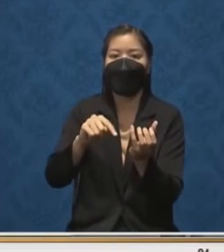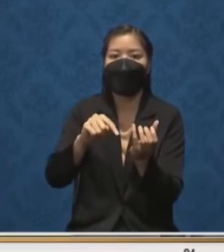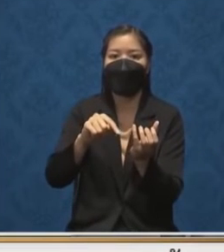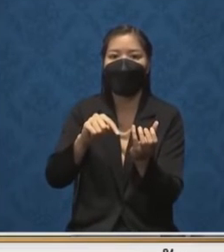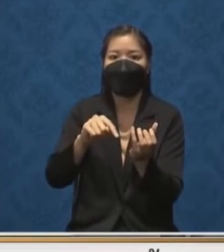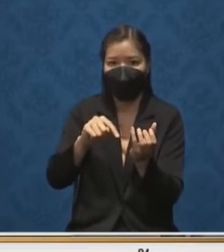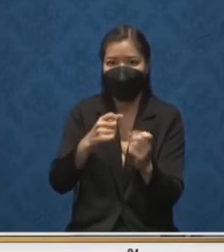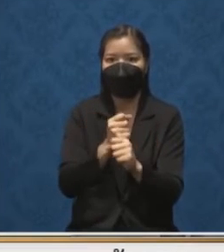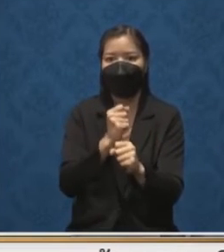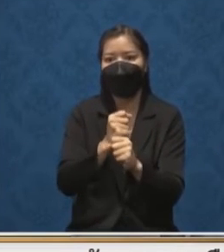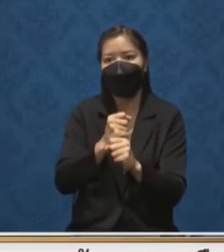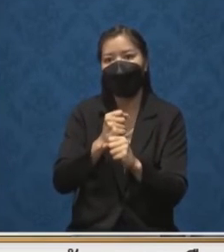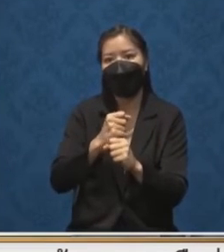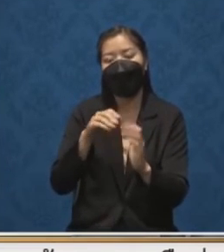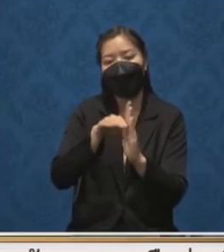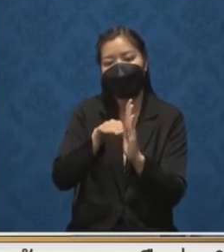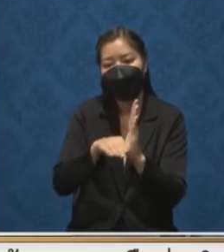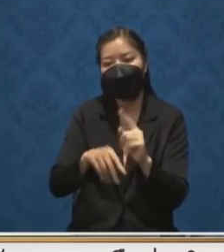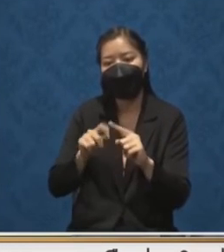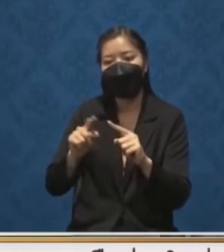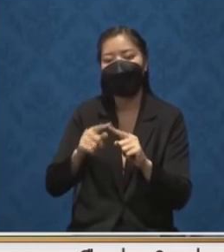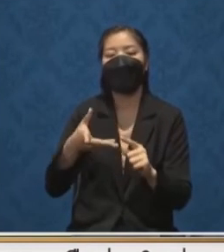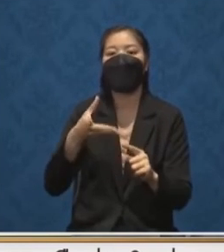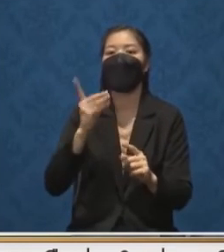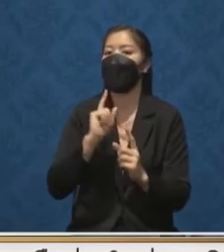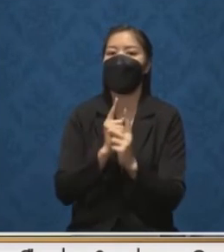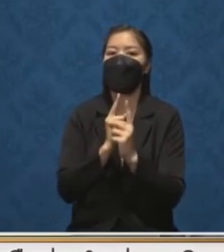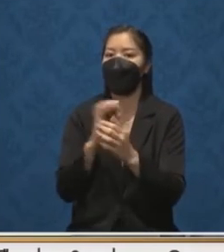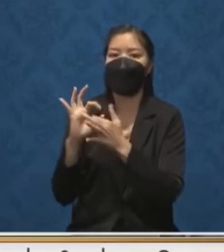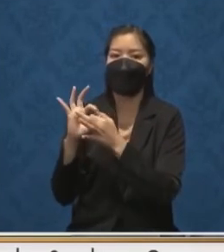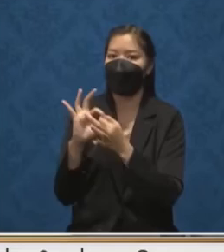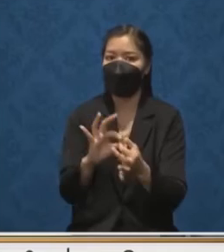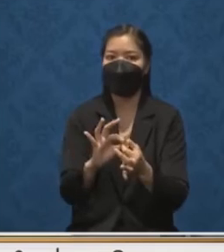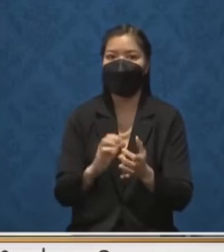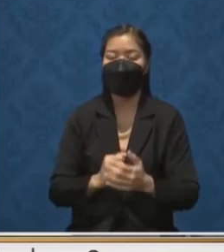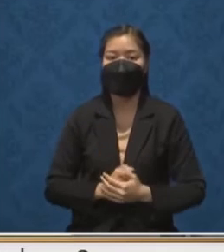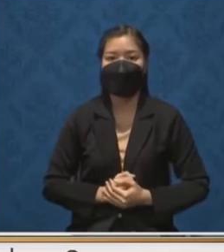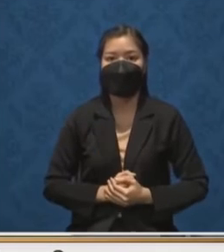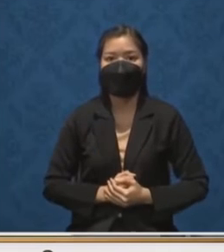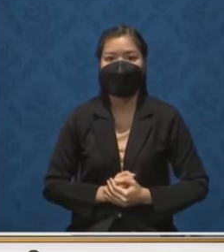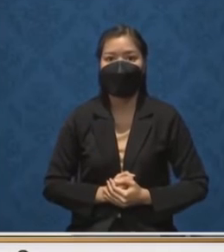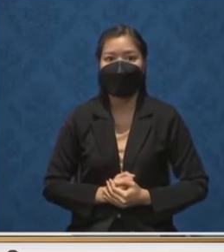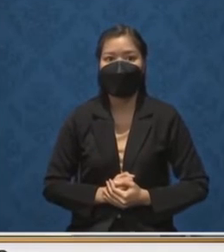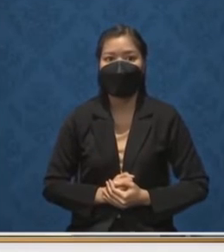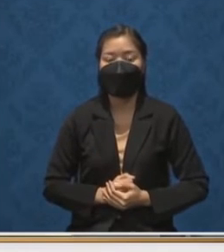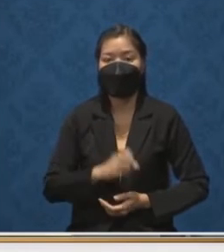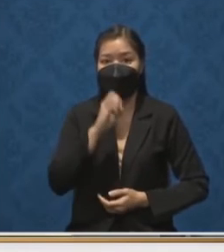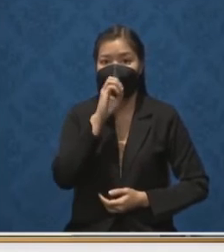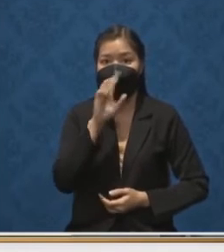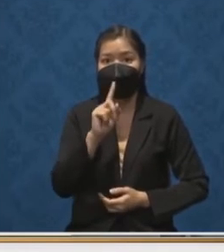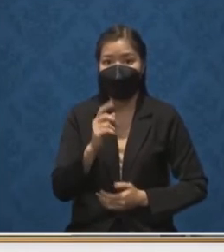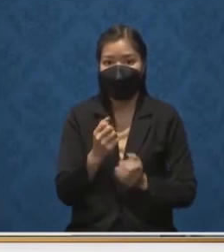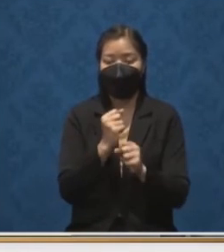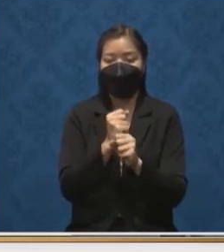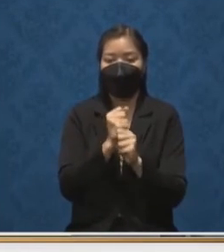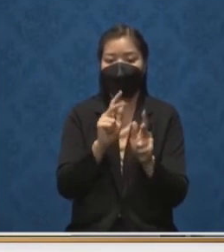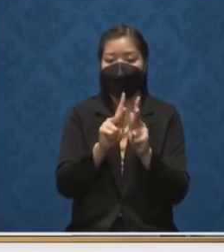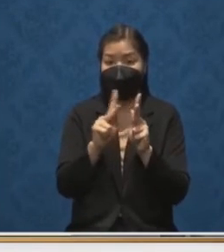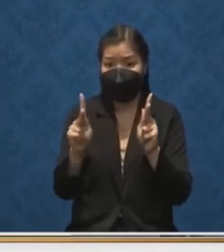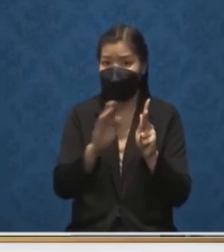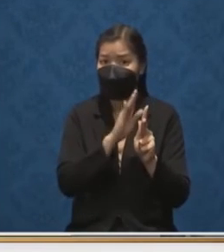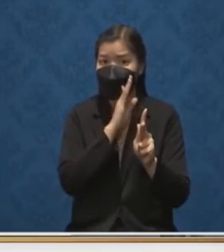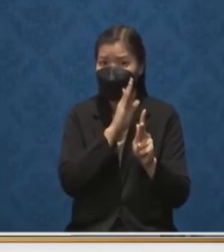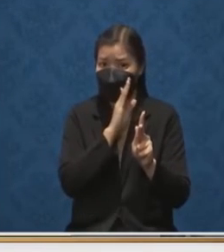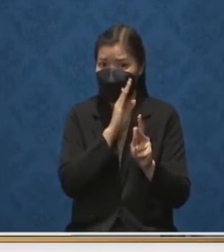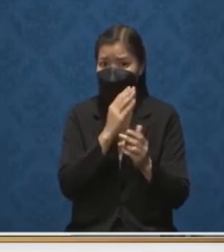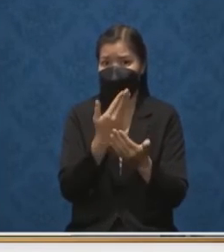ไปนะครับผมจึงอยากจะขออนุญาตว่าในอนาคตเนี่ยครับการทำงานของกรรมาธิการเวลาตัดงบเนี่ยท่านคงต้องขอให้ท่าน